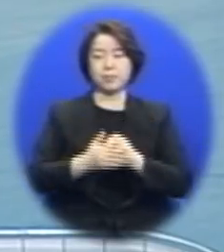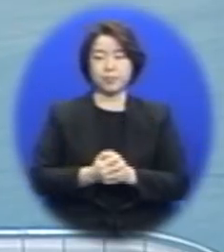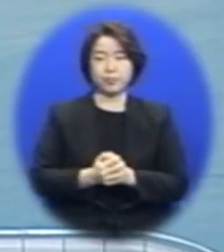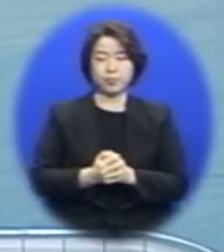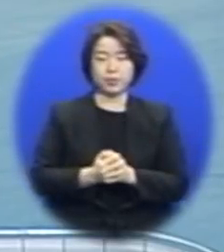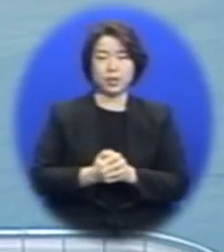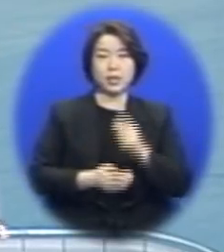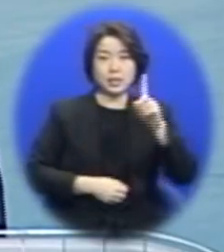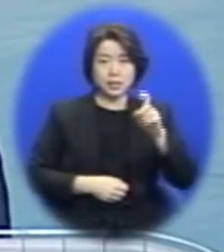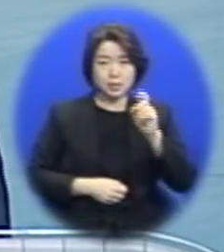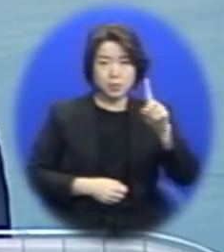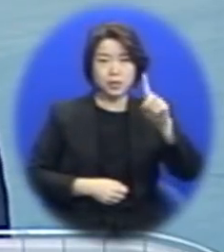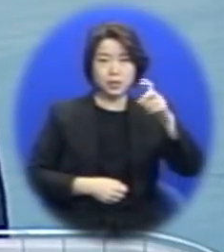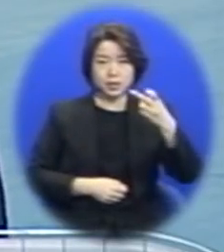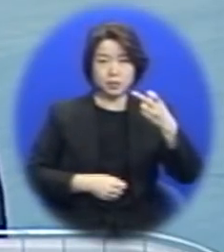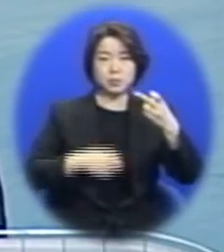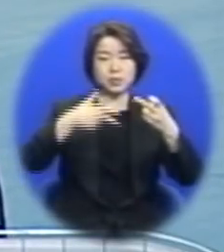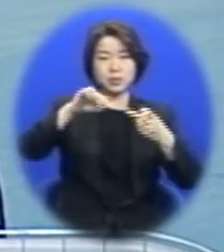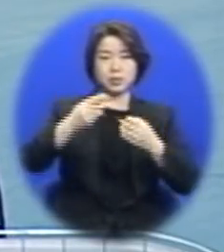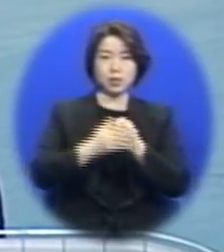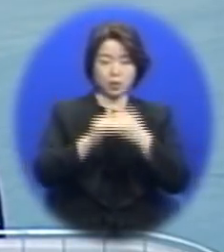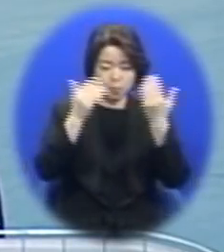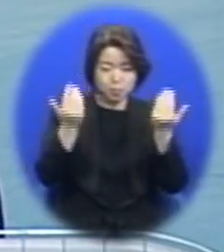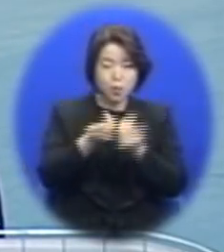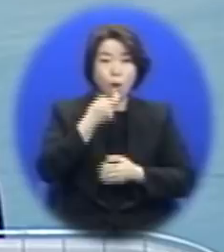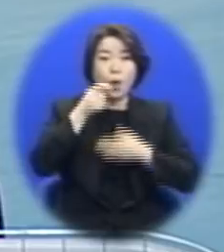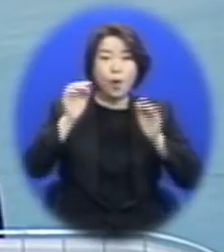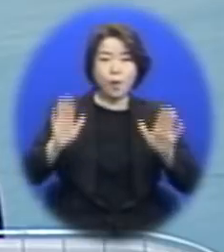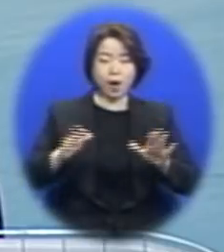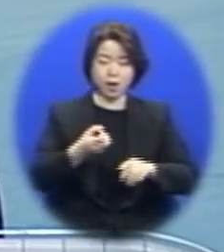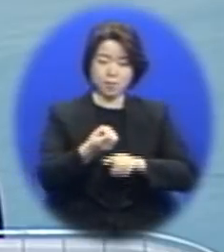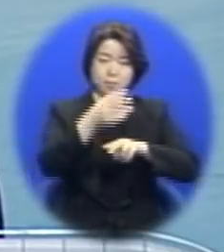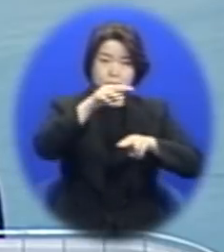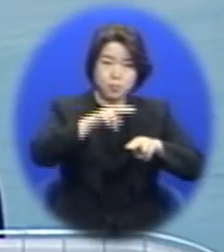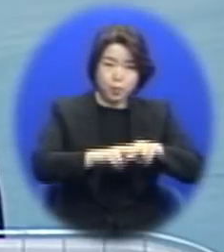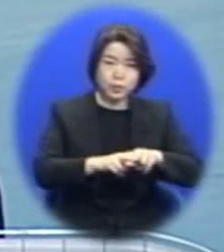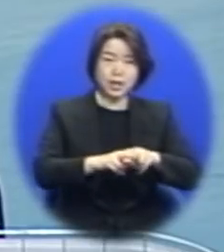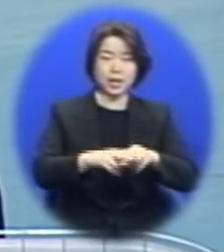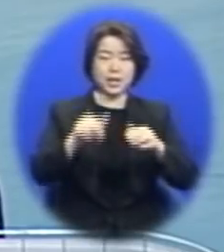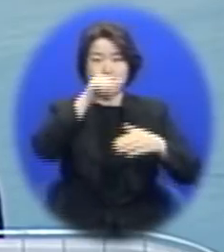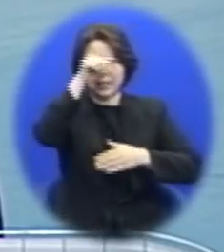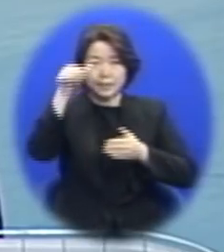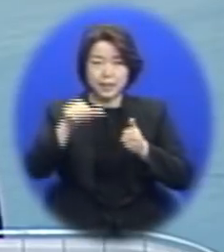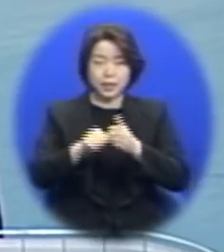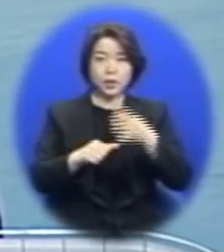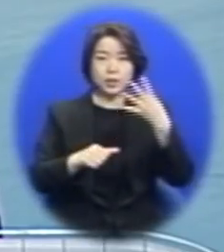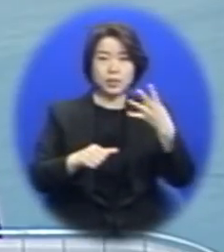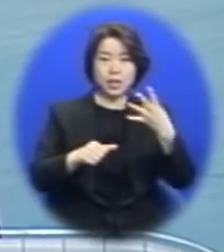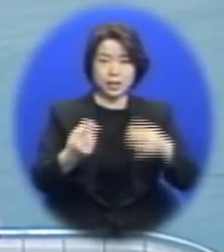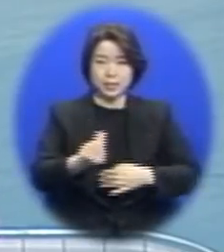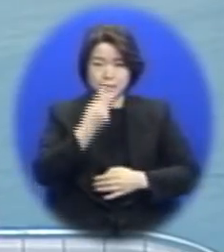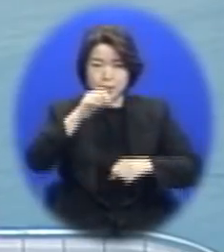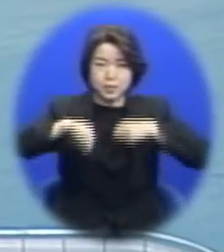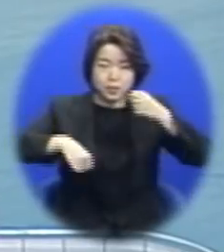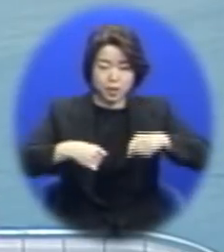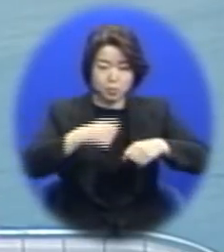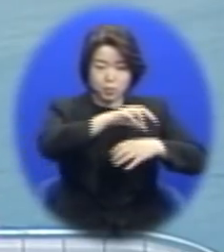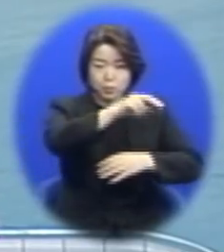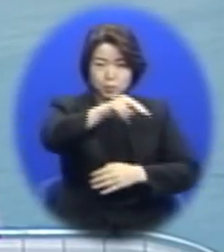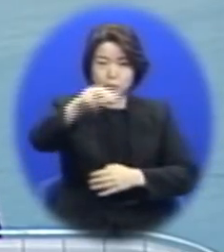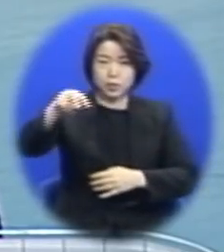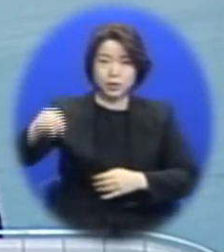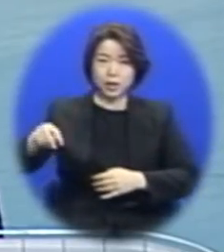11절, 12절에 모든 천사들은 보좌와 장로들과 내 생물을 둘러서 있다가 보좌 앞에